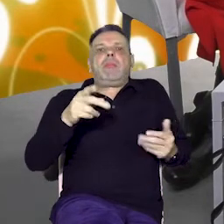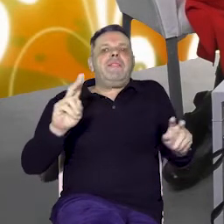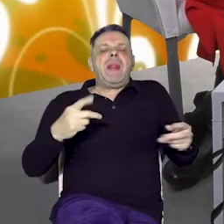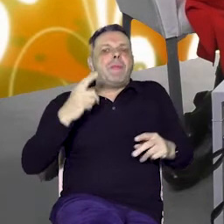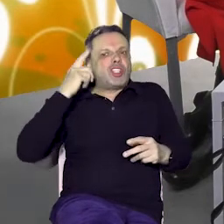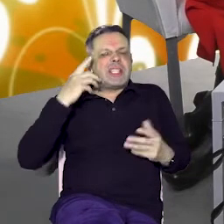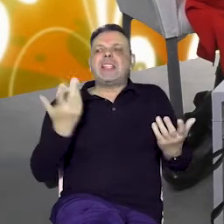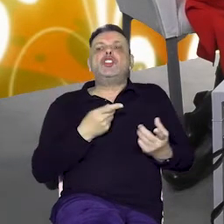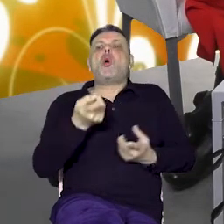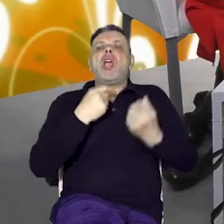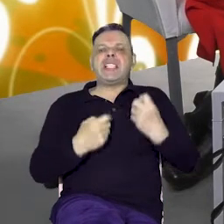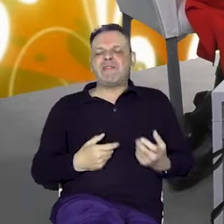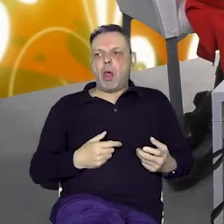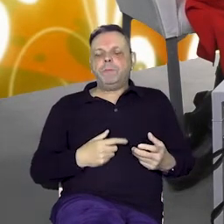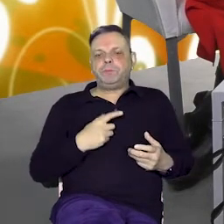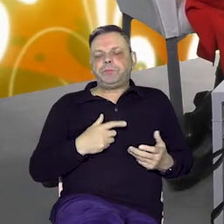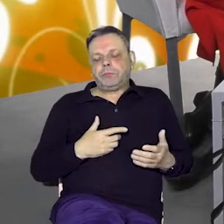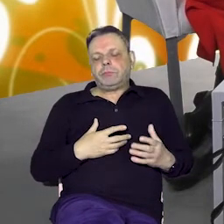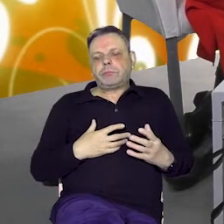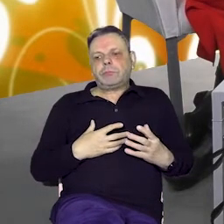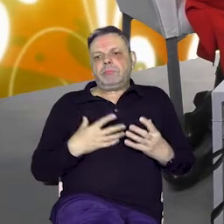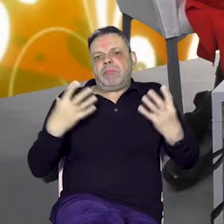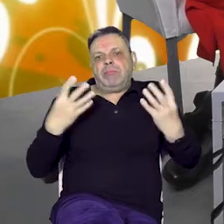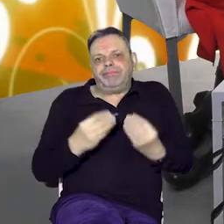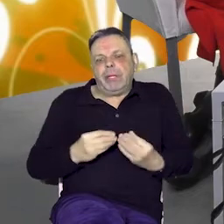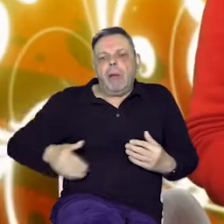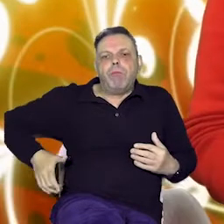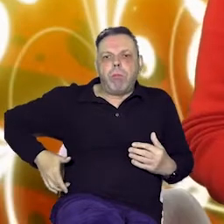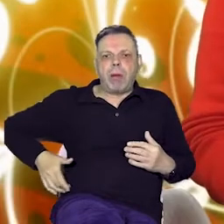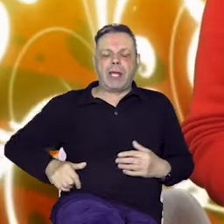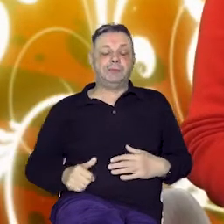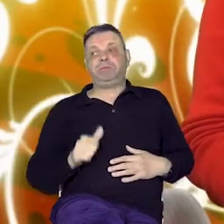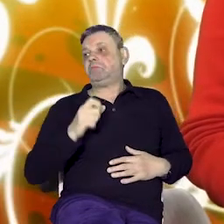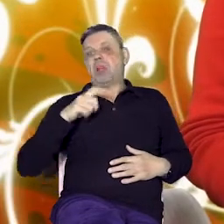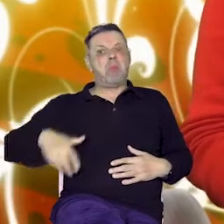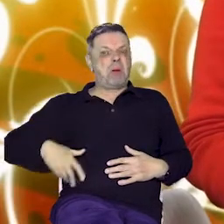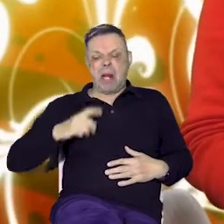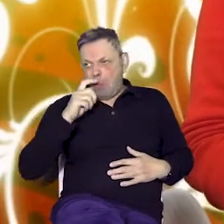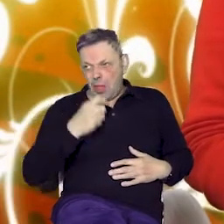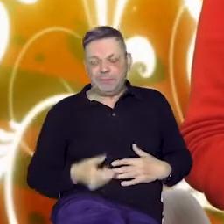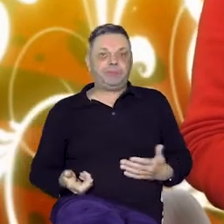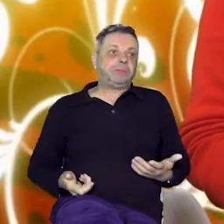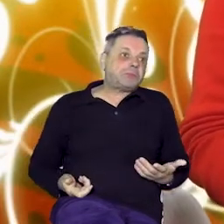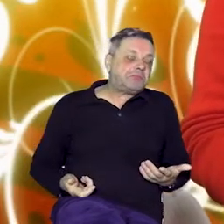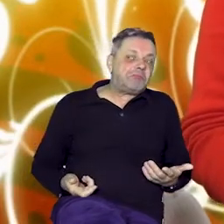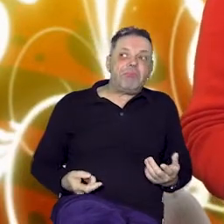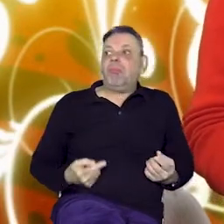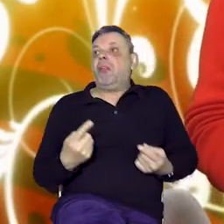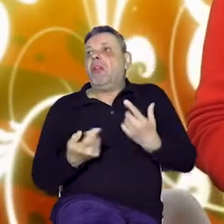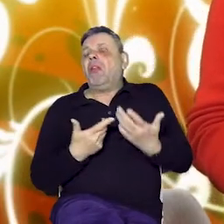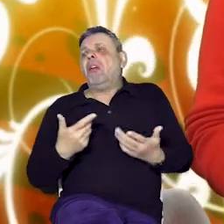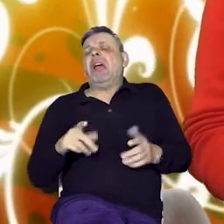je izazvalo zatajivanje funkcije bubrega. Upravo zato što nisu boljeli. A simptomi su nespecifični. Simptomi su